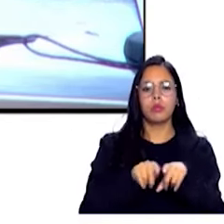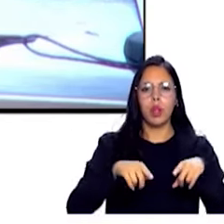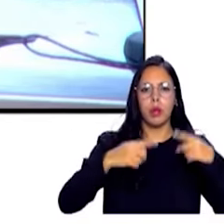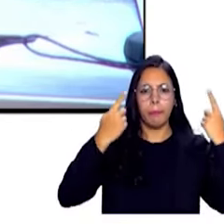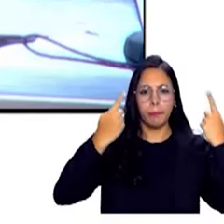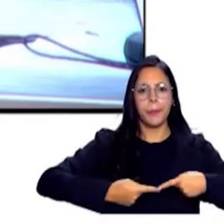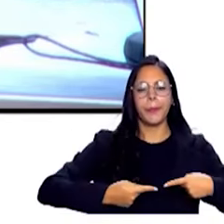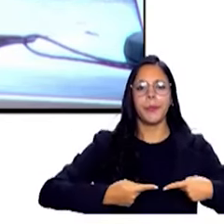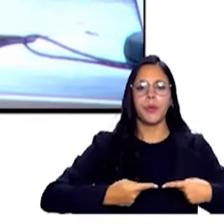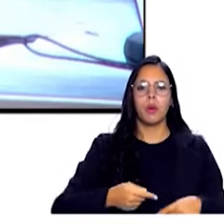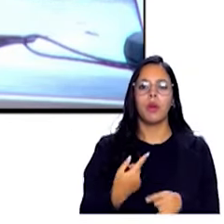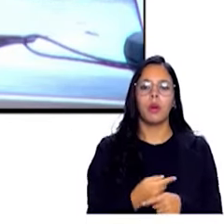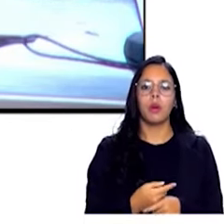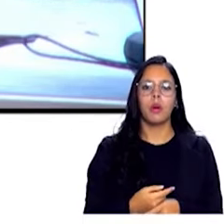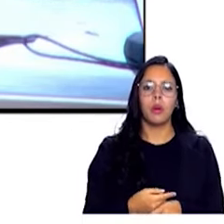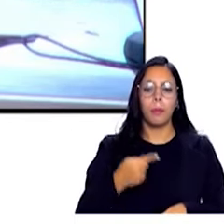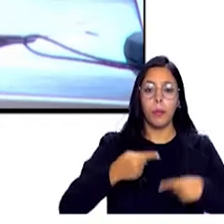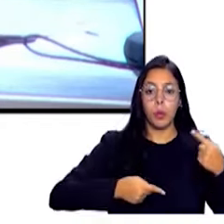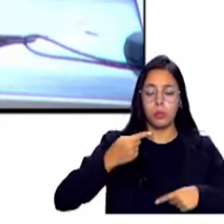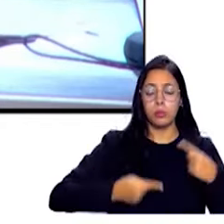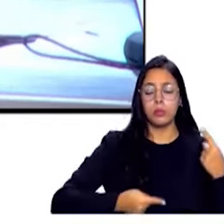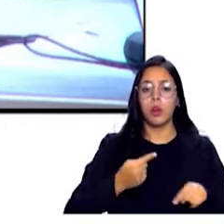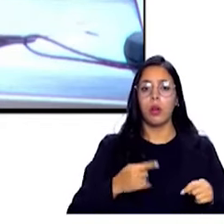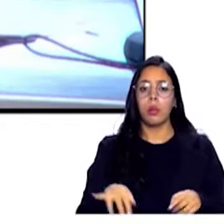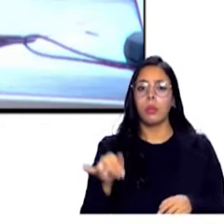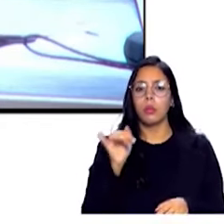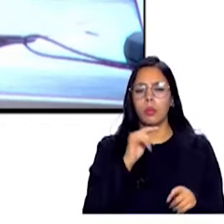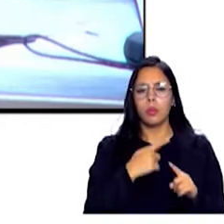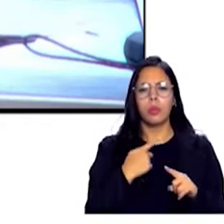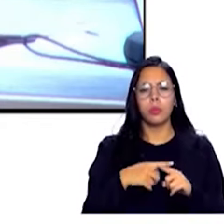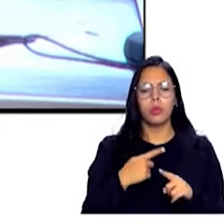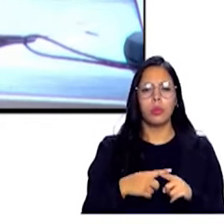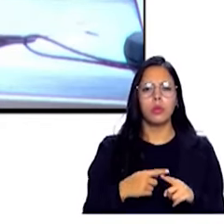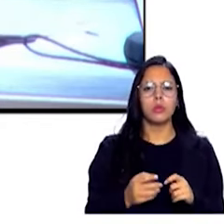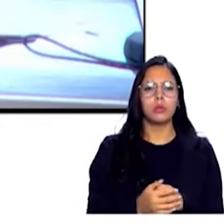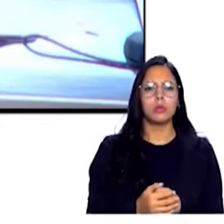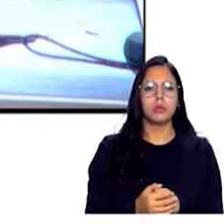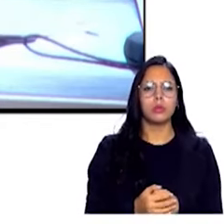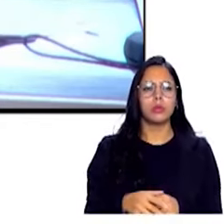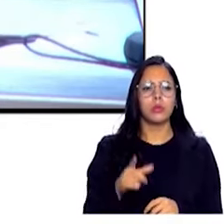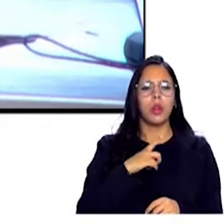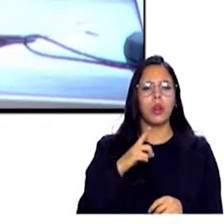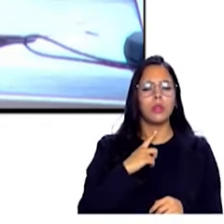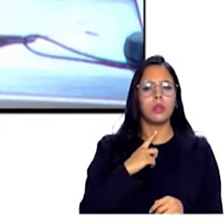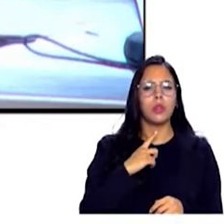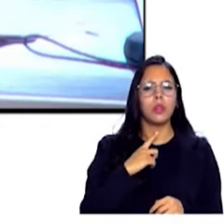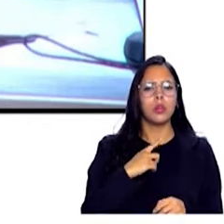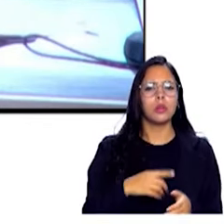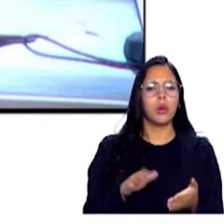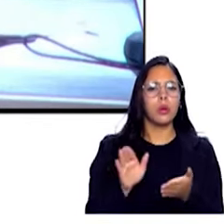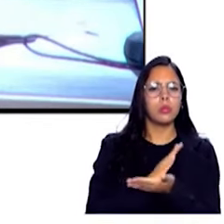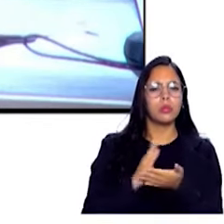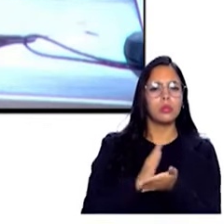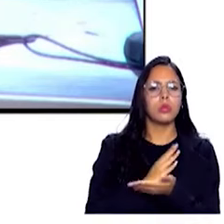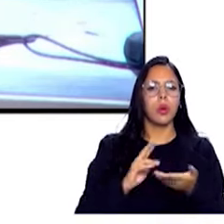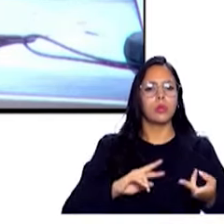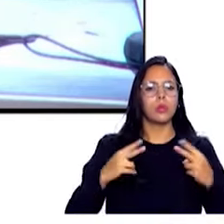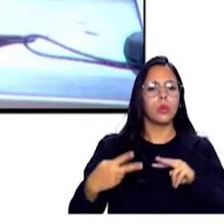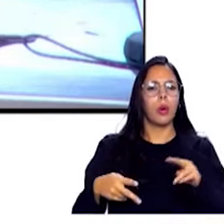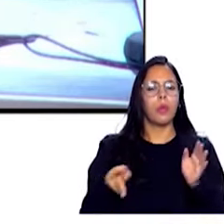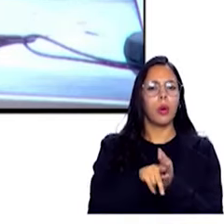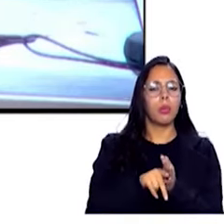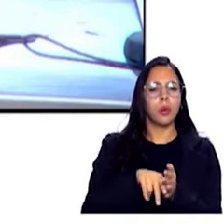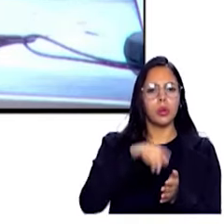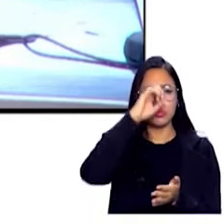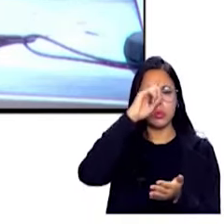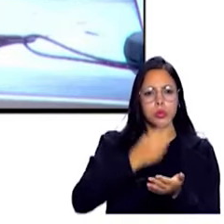de la question Du filtrage c'est une question de positionnement de la cour de cassation dans l'univers